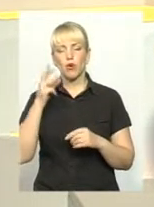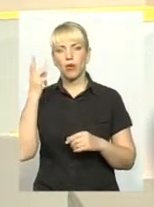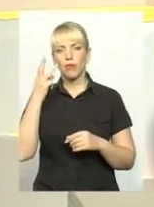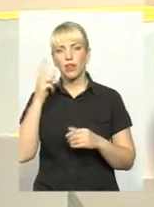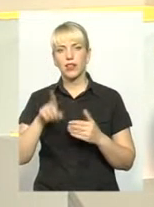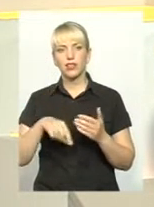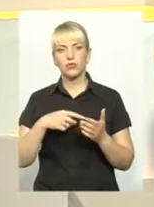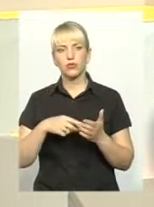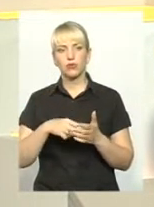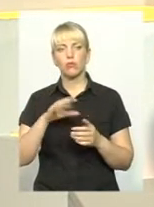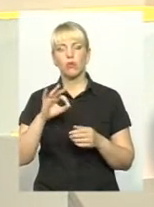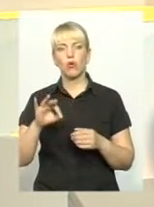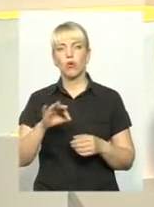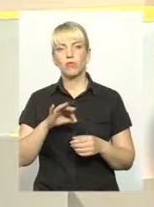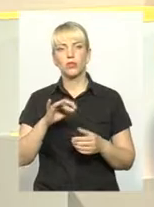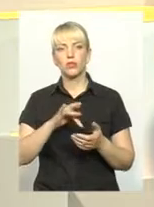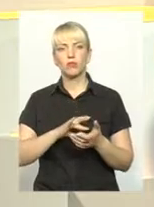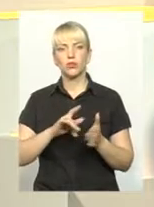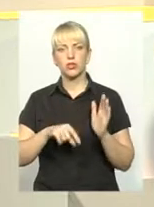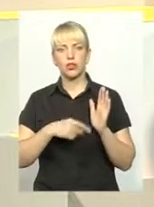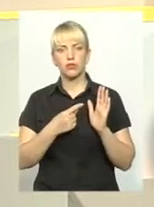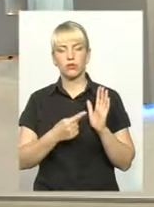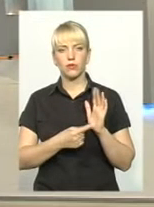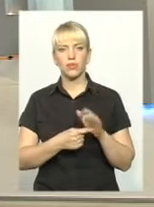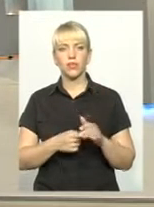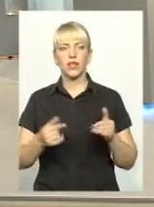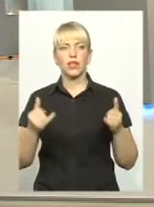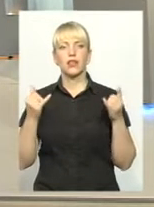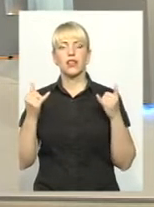Хмельницькому, по обласному центру. На сьогодні